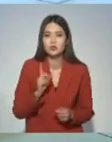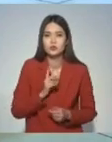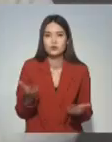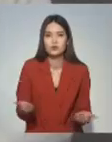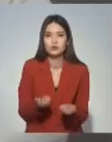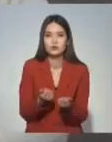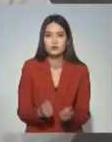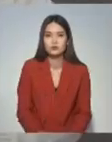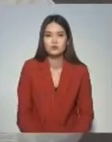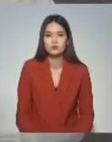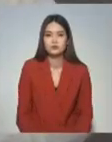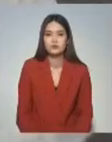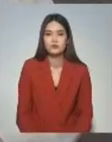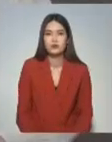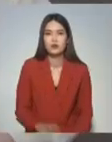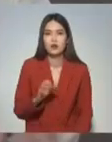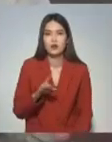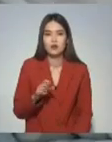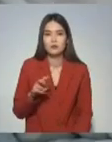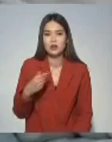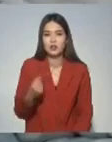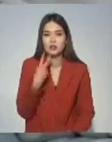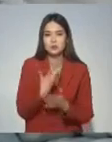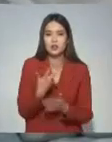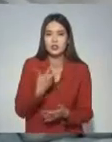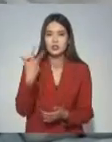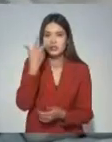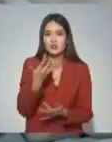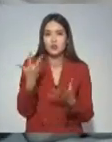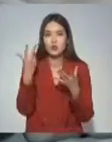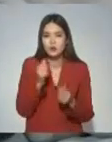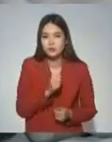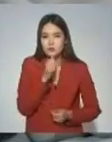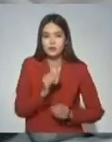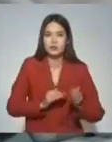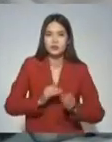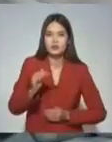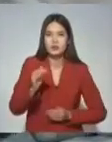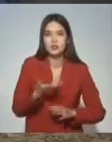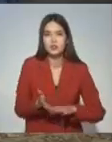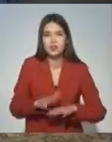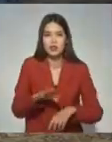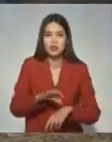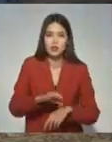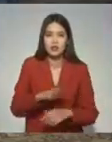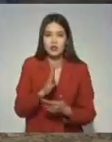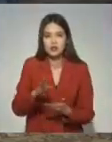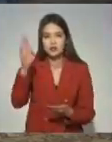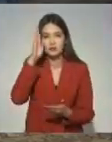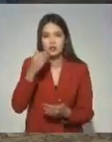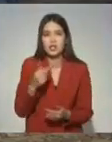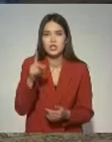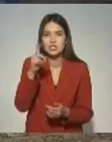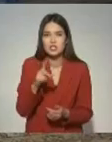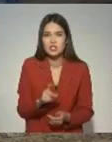спасение. Орлану Камикову почти 3 года, и уже несколько месяцев он борется с редкой и тяжелой болезнью. У мальчика